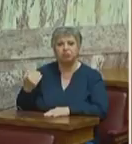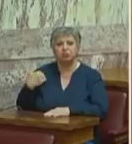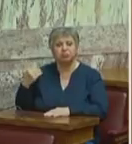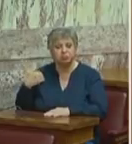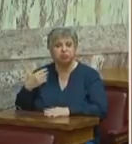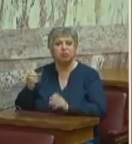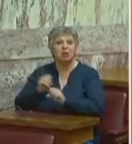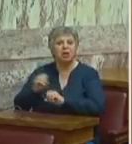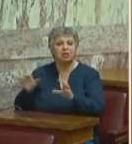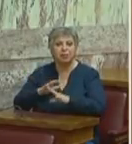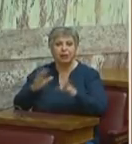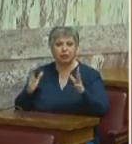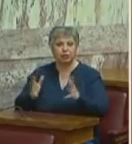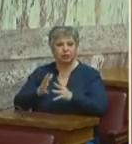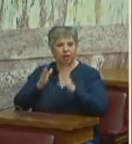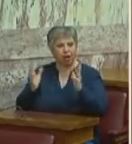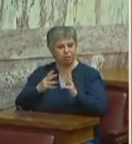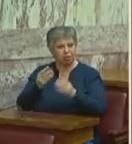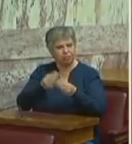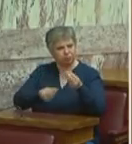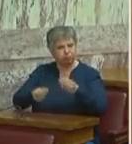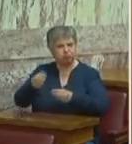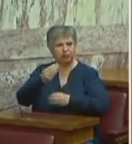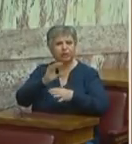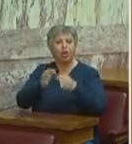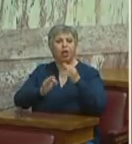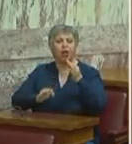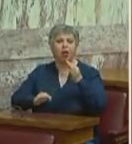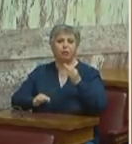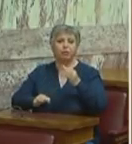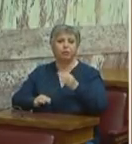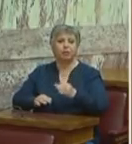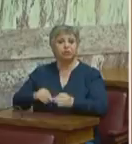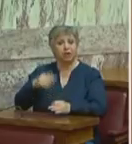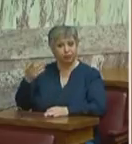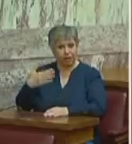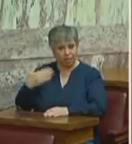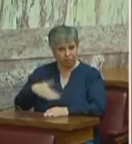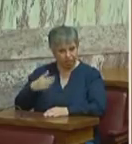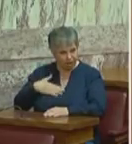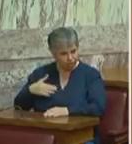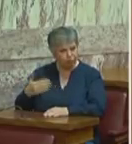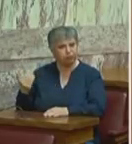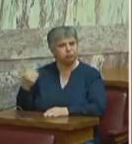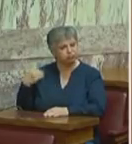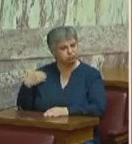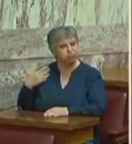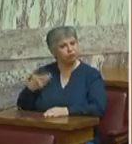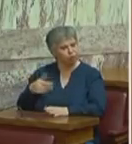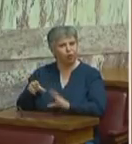πληροφορηθούν ευρύτερα για τις λεπτομέρειες, τις τεχνικές λεπτομέρειες αυτής της δύσκολης,